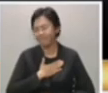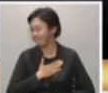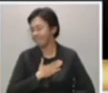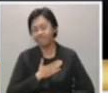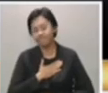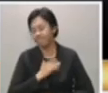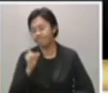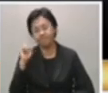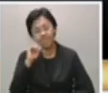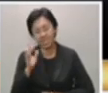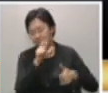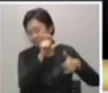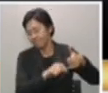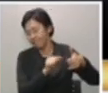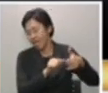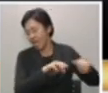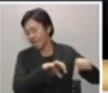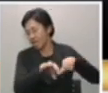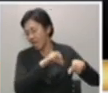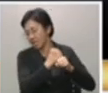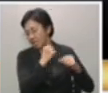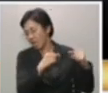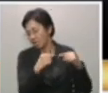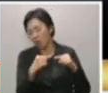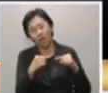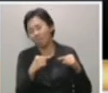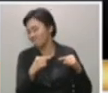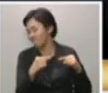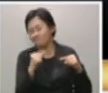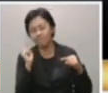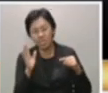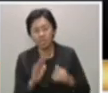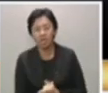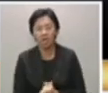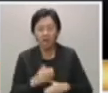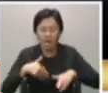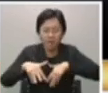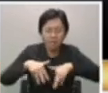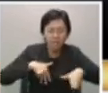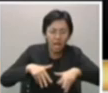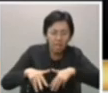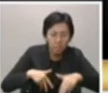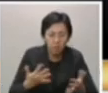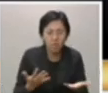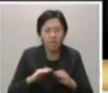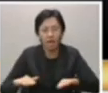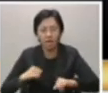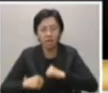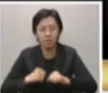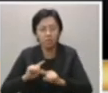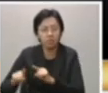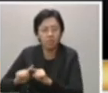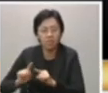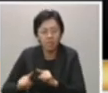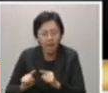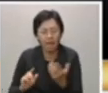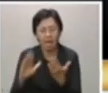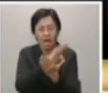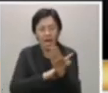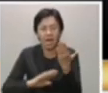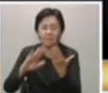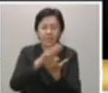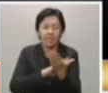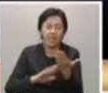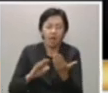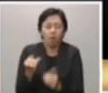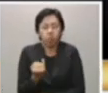านให้บริหารประเทศแล้วทำให้ลูกหลานของเราในอนาคตต้องรับมอบประเทศที่เป็นซากสลักหัก